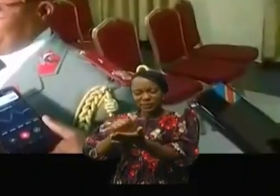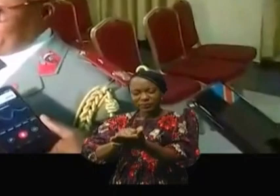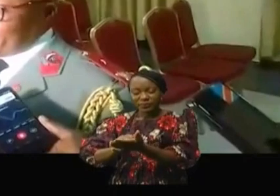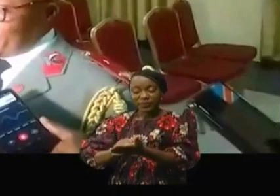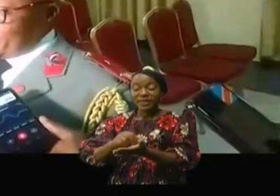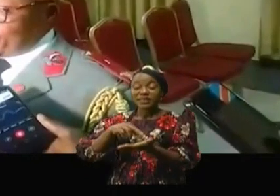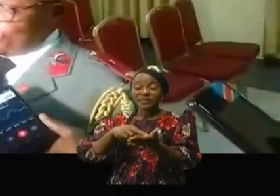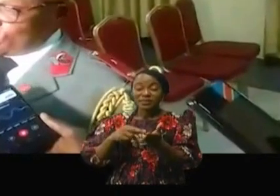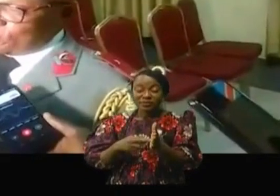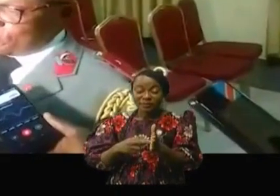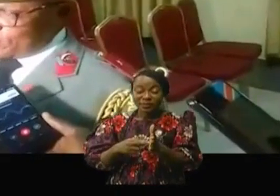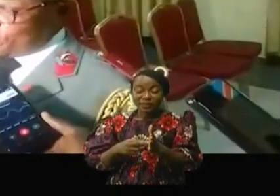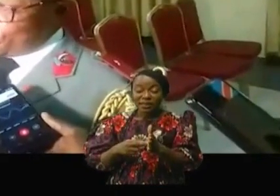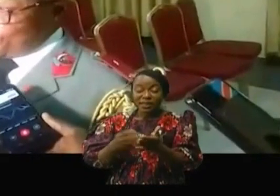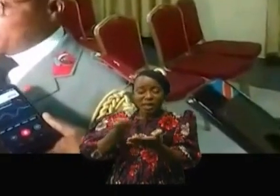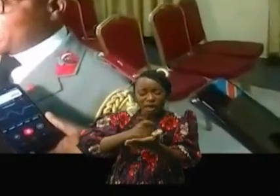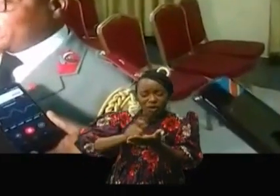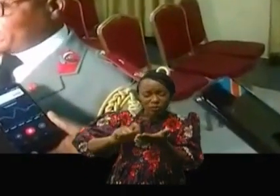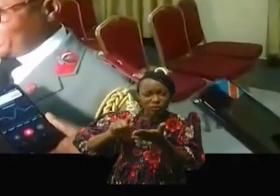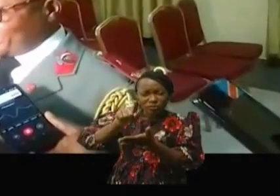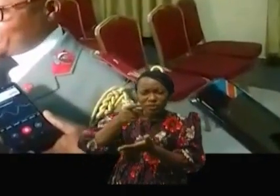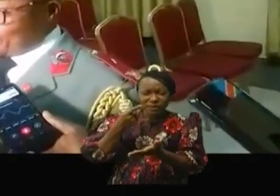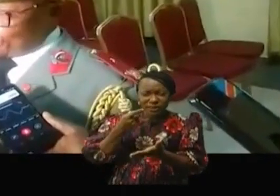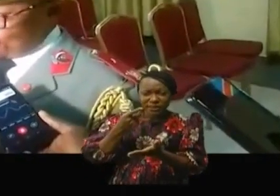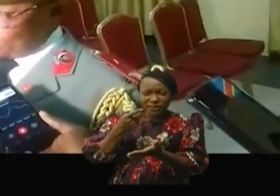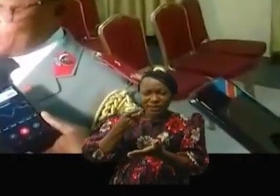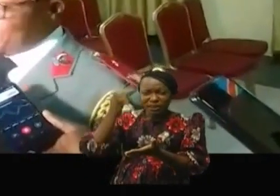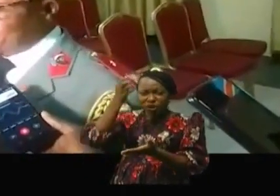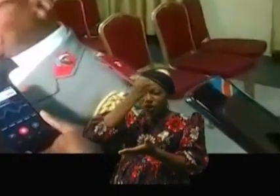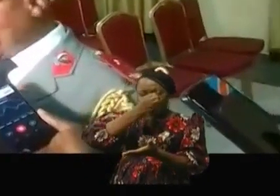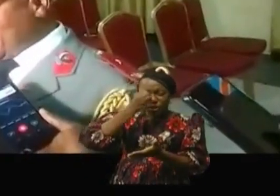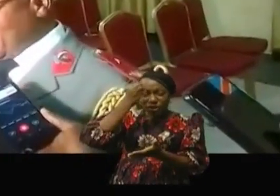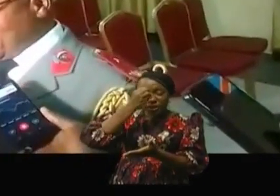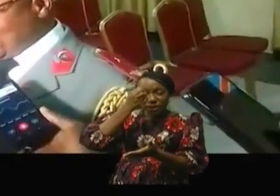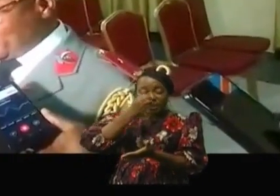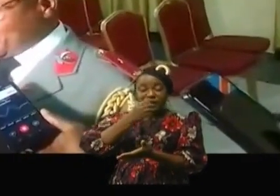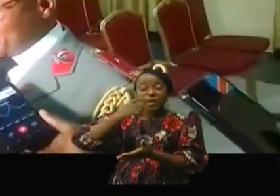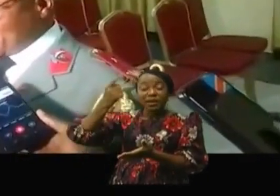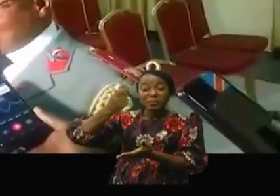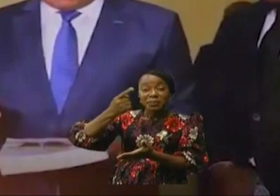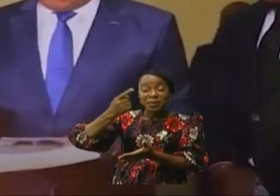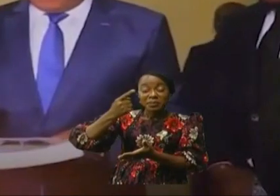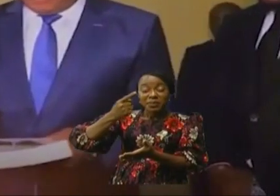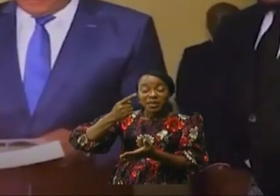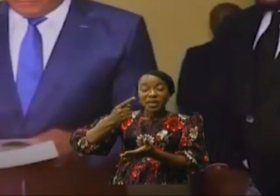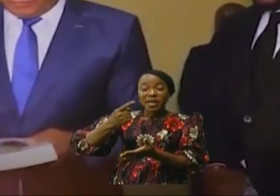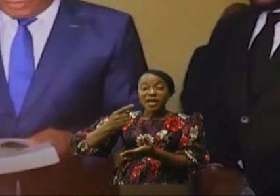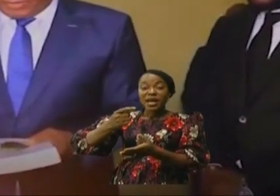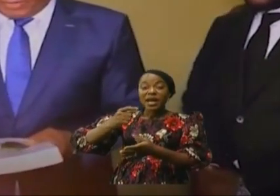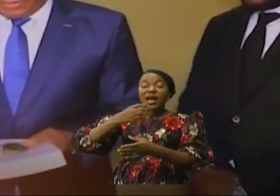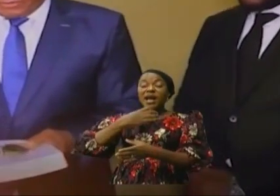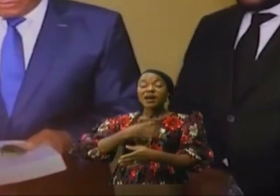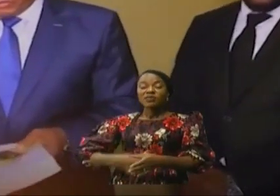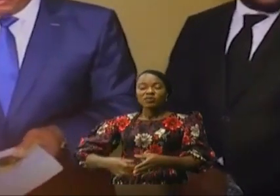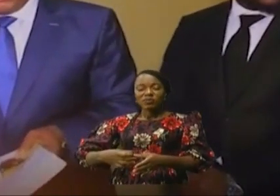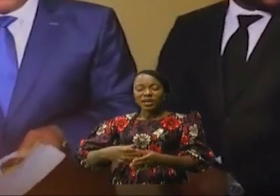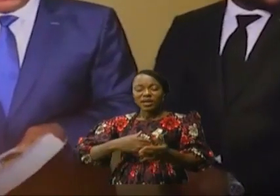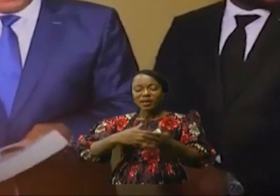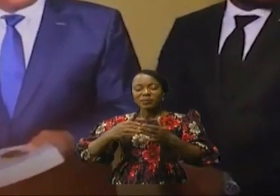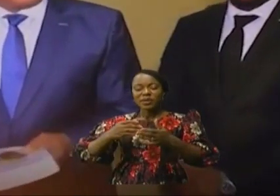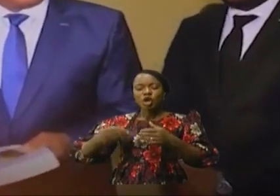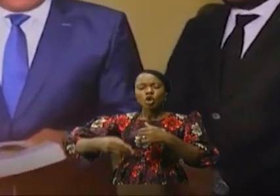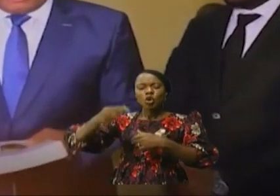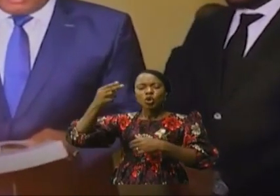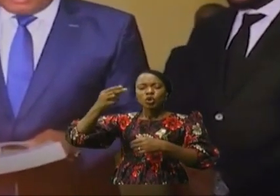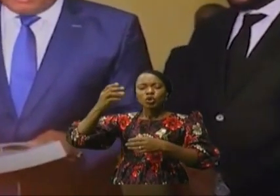Son auteur, le général des brigades Laurent Moutata Louaba, premier avocat général des forces armées près la haute cour militaire, se